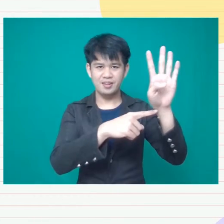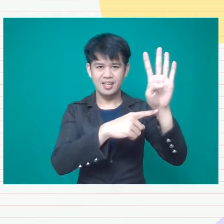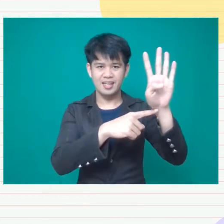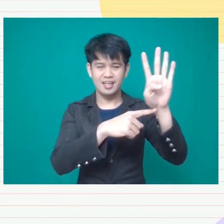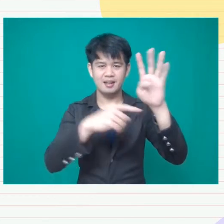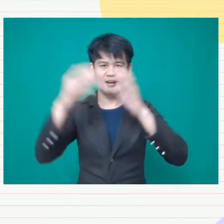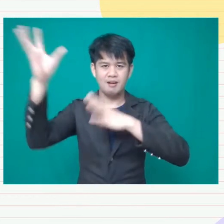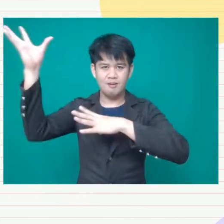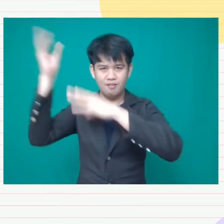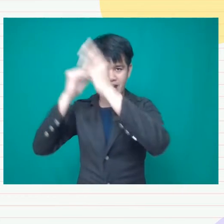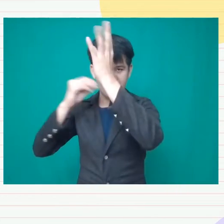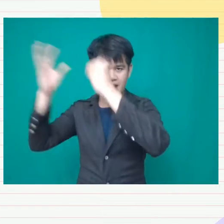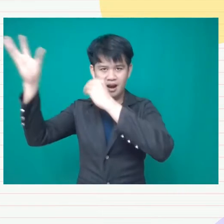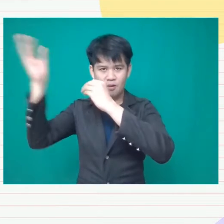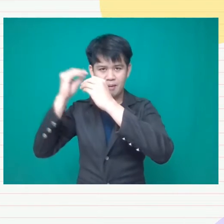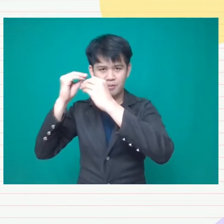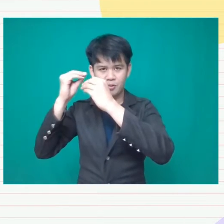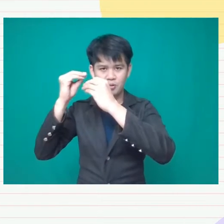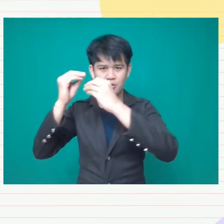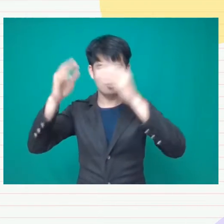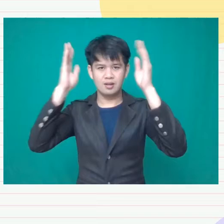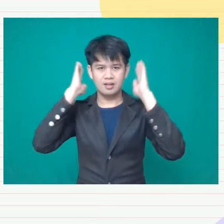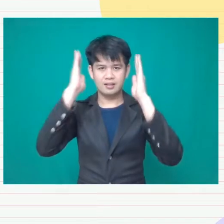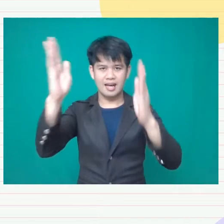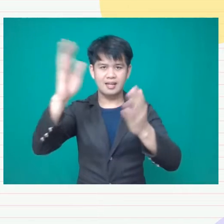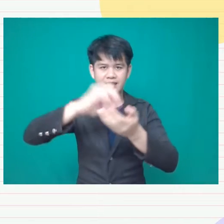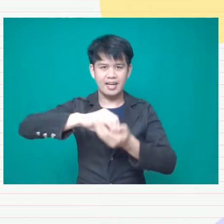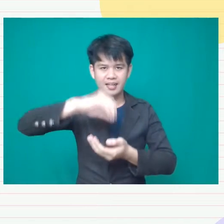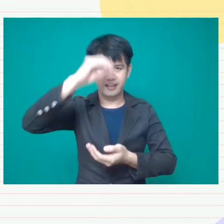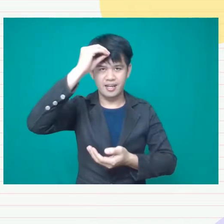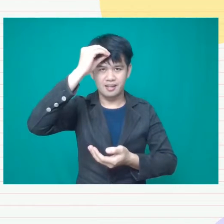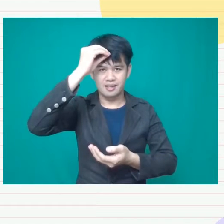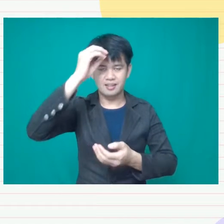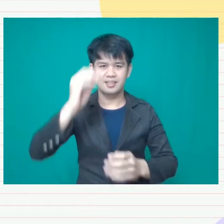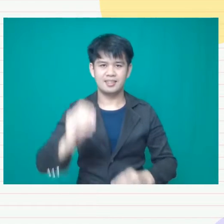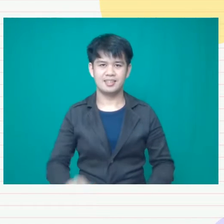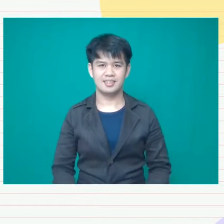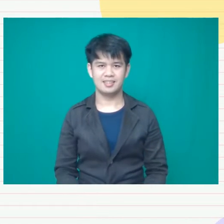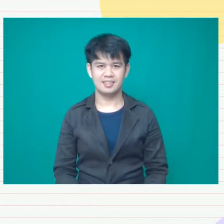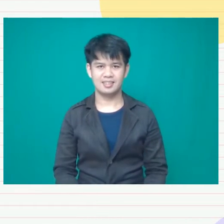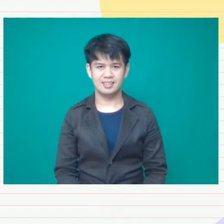ข้อ4ใฝ่หาความรู้ตั้งใจเรียน